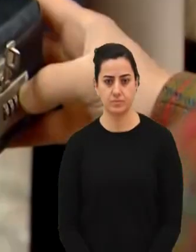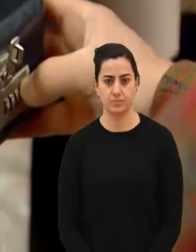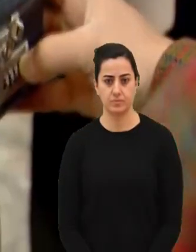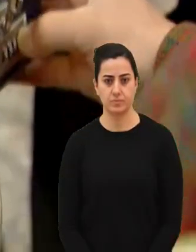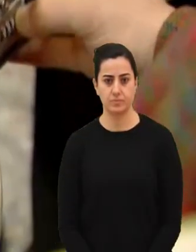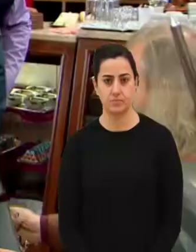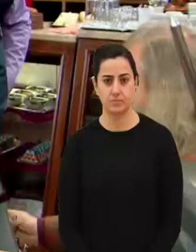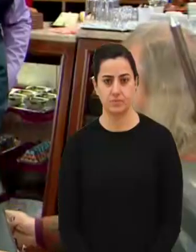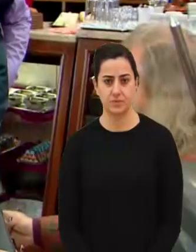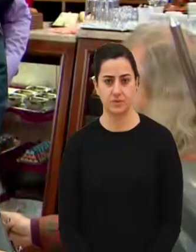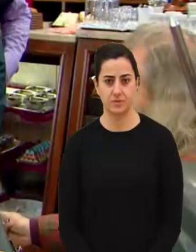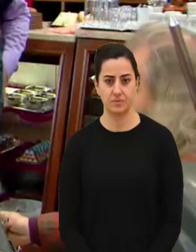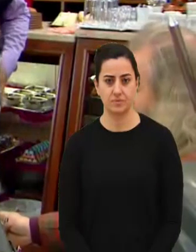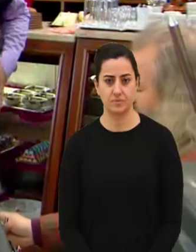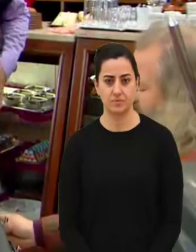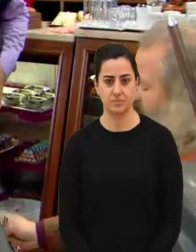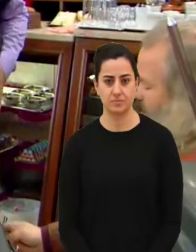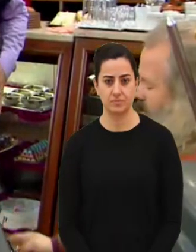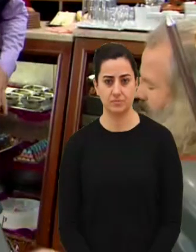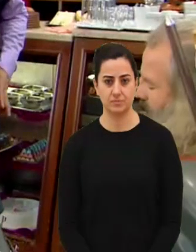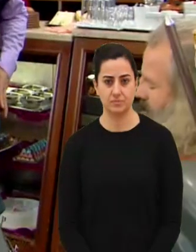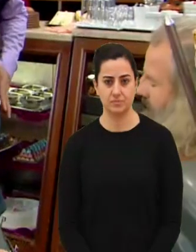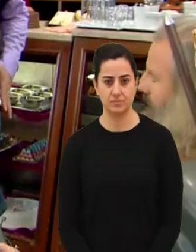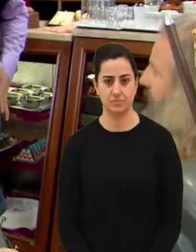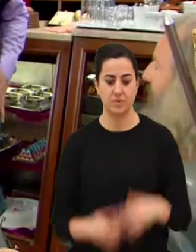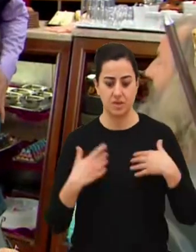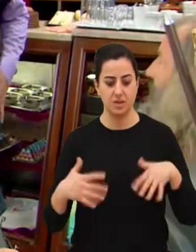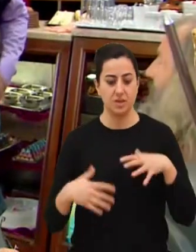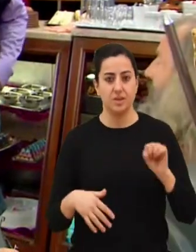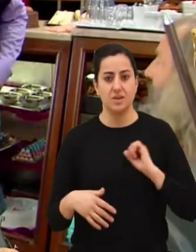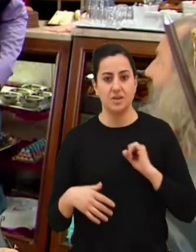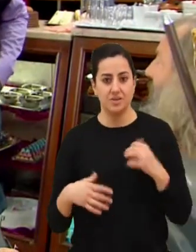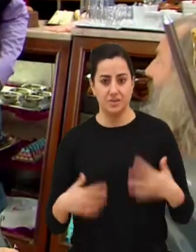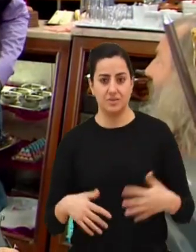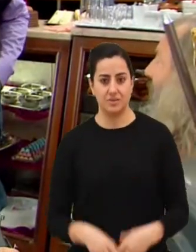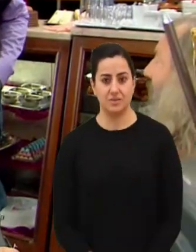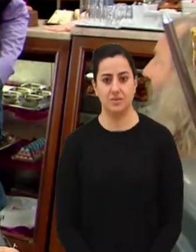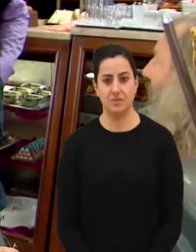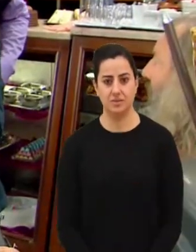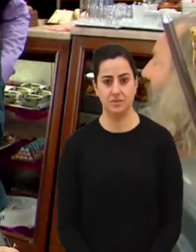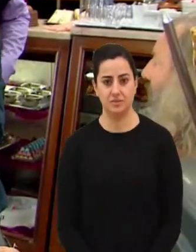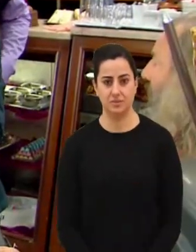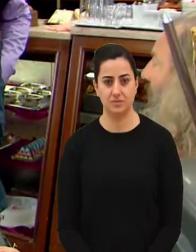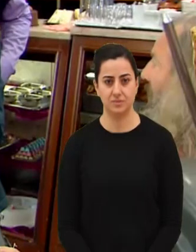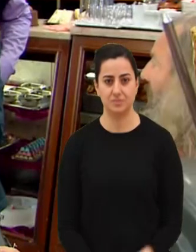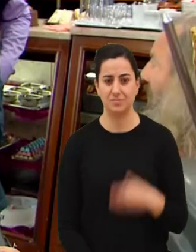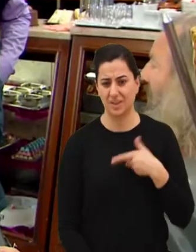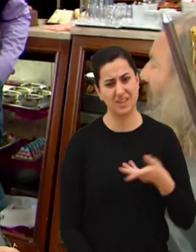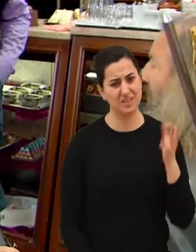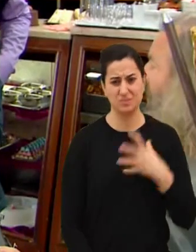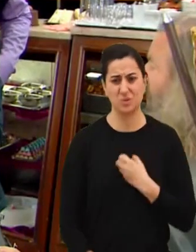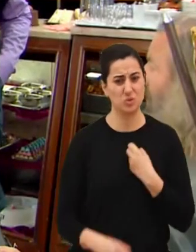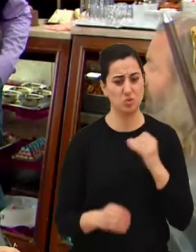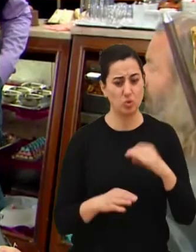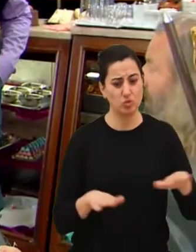Of, çok gerildim ya. Sen mi gerildin ben? Vallahi elim ayağım her yerim oynuyor, titriyor. Başkomiserim. Evet. Ben gideyim ya.